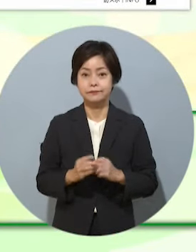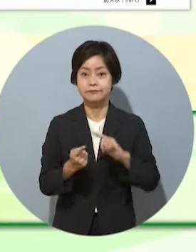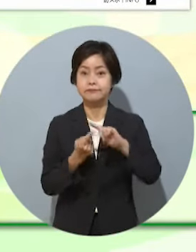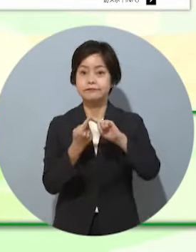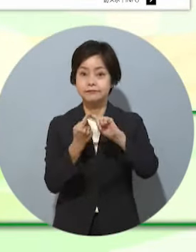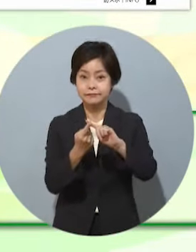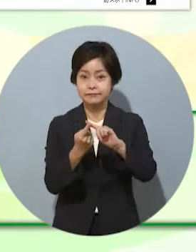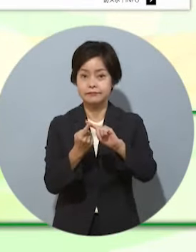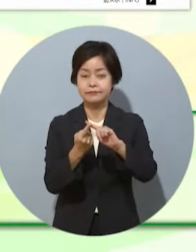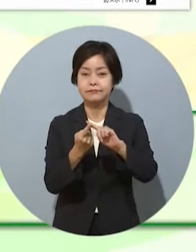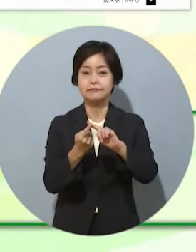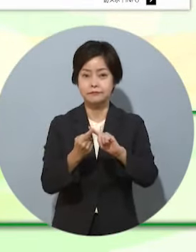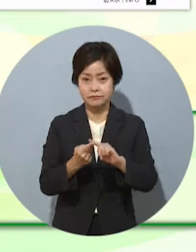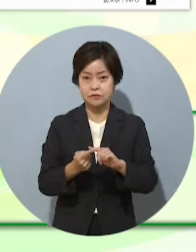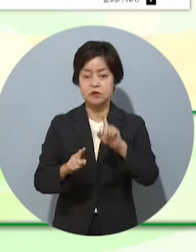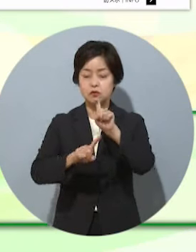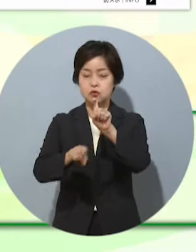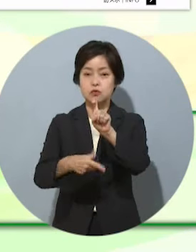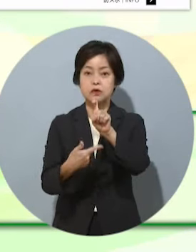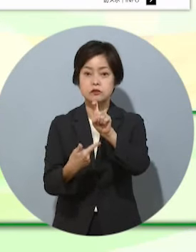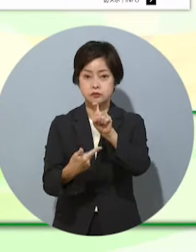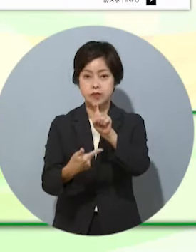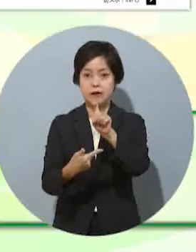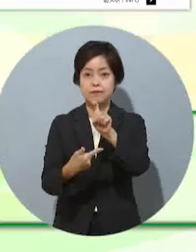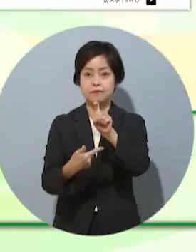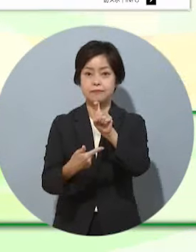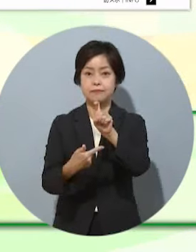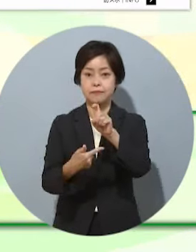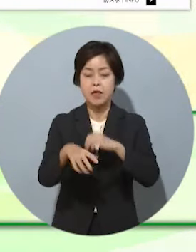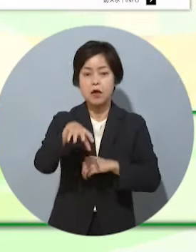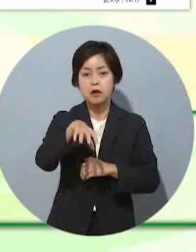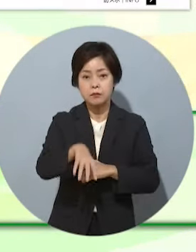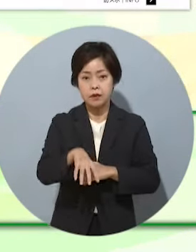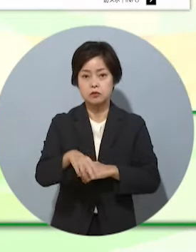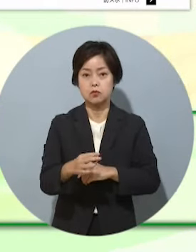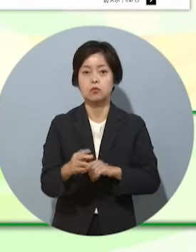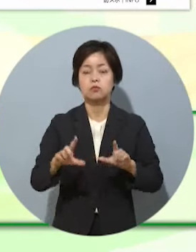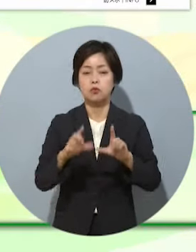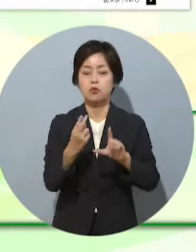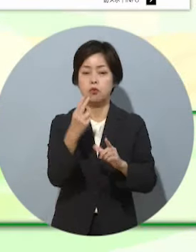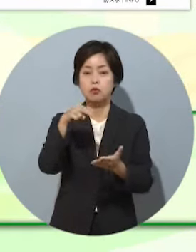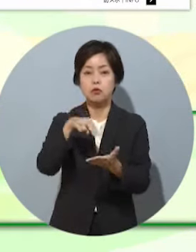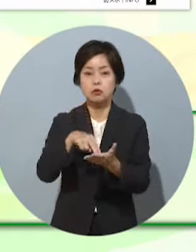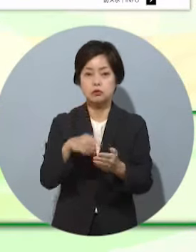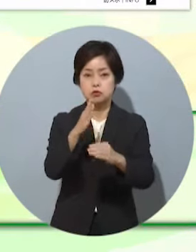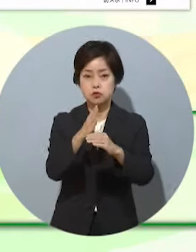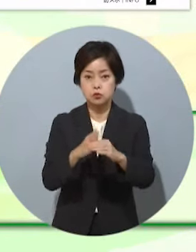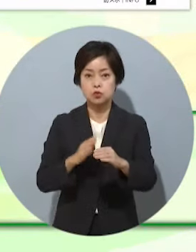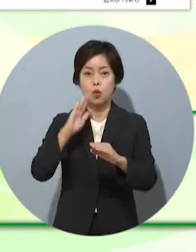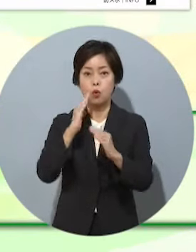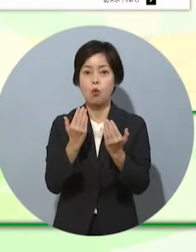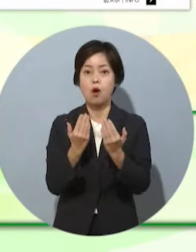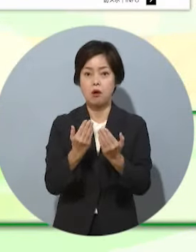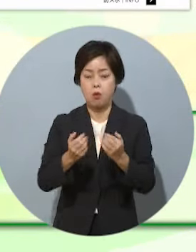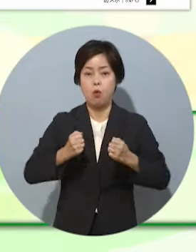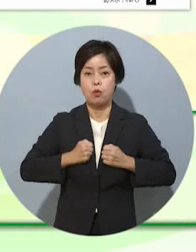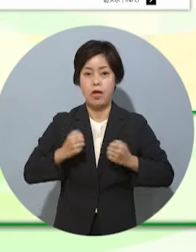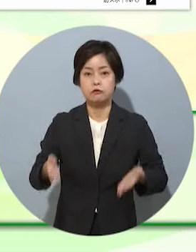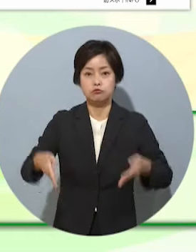第1回は来月6日日曜日に東京都立中央ろう学校体育館